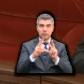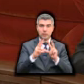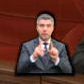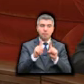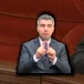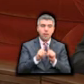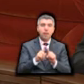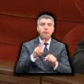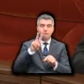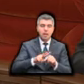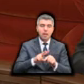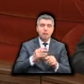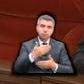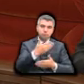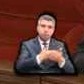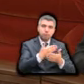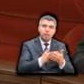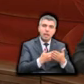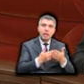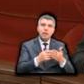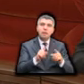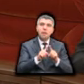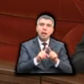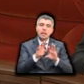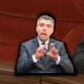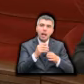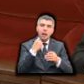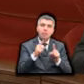الملكية للهجرة، هذه السياسة الجديدة بدأت سنة